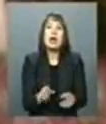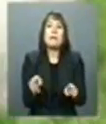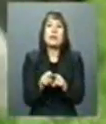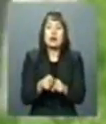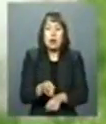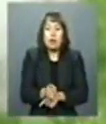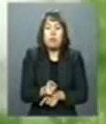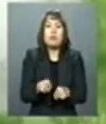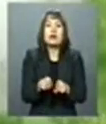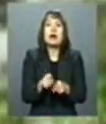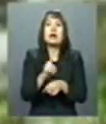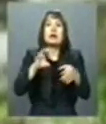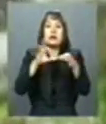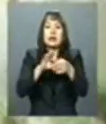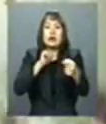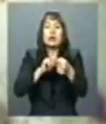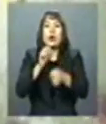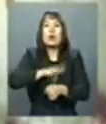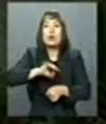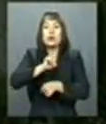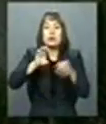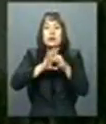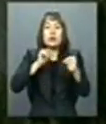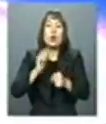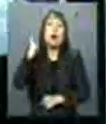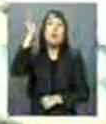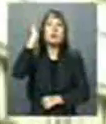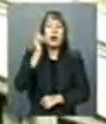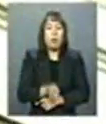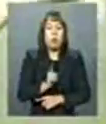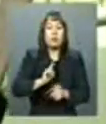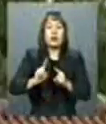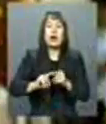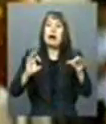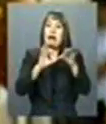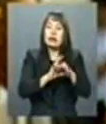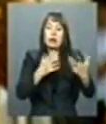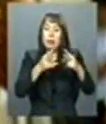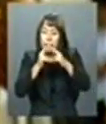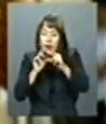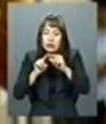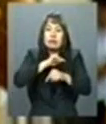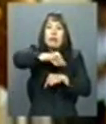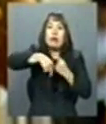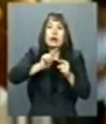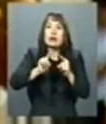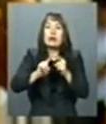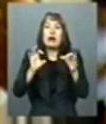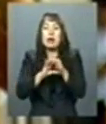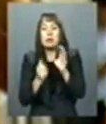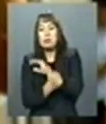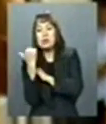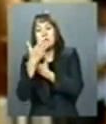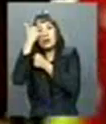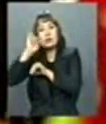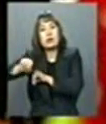นใหญ่เกี่ยวกับการสร้างทัศนคติความเป็นชายและวนเวียนอยู่กับกิจกรรมทางเพศจนละเลยมิติด้านอื่นสิ่งเหล่